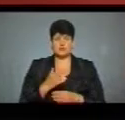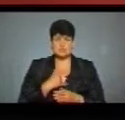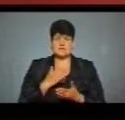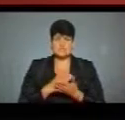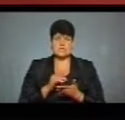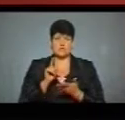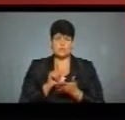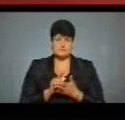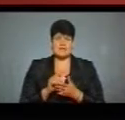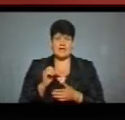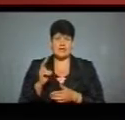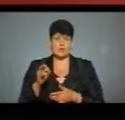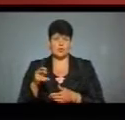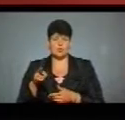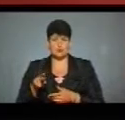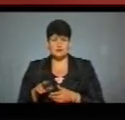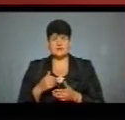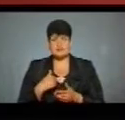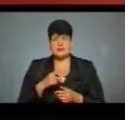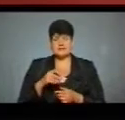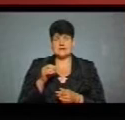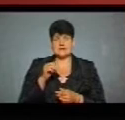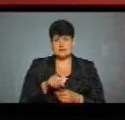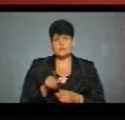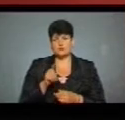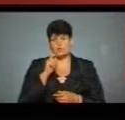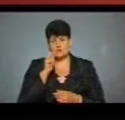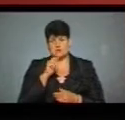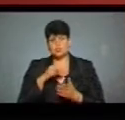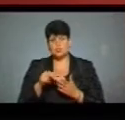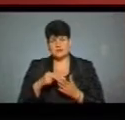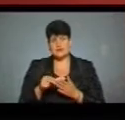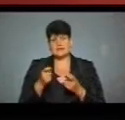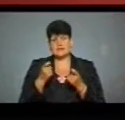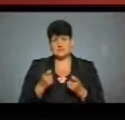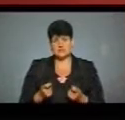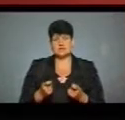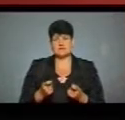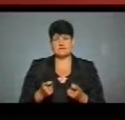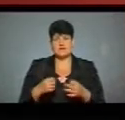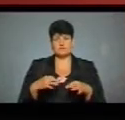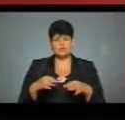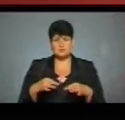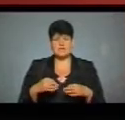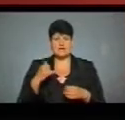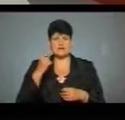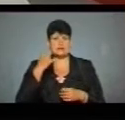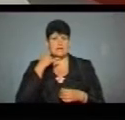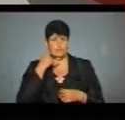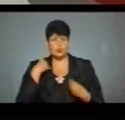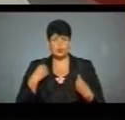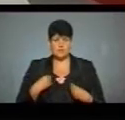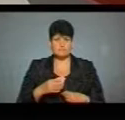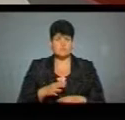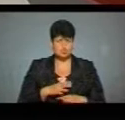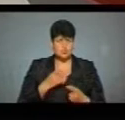по екології, а так я за те, щоб українці купували дешеві автомобілі, телефони і одяг. Чи були у вас вже якісь наради